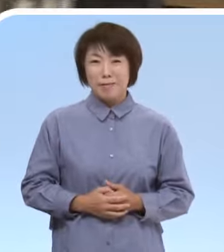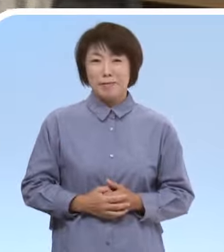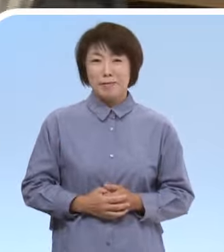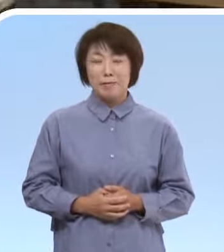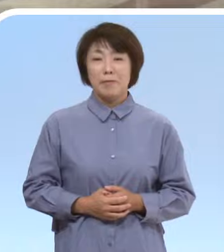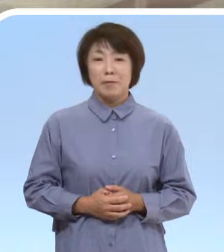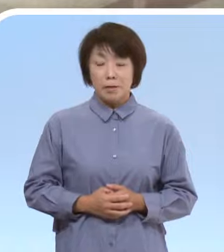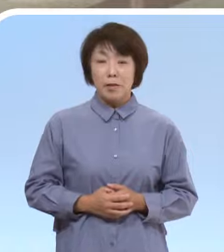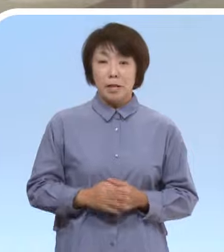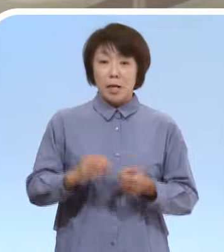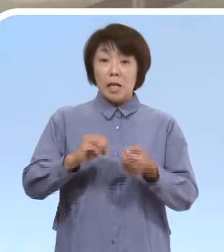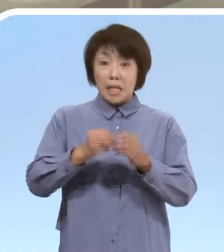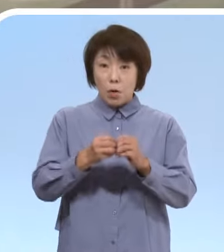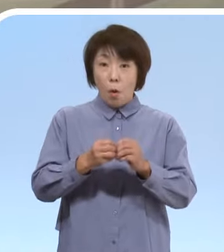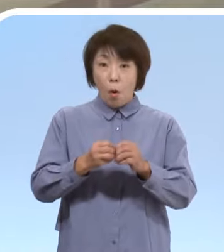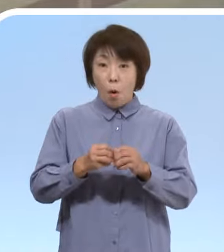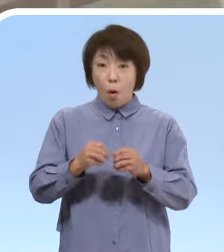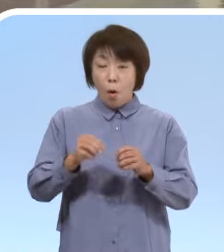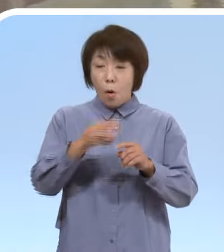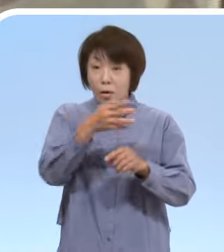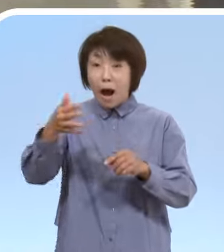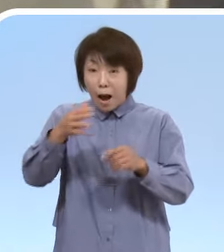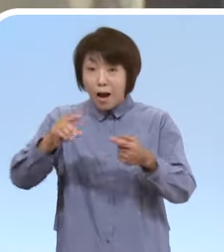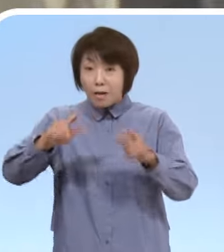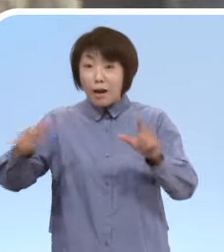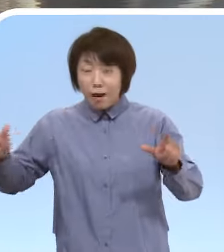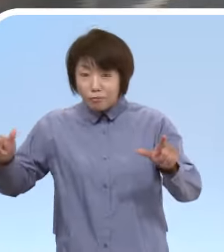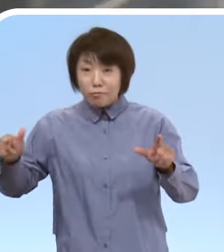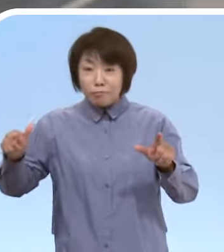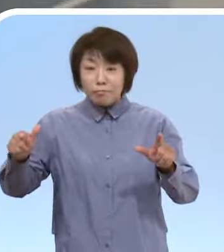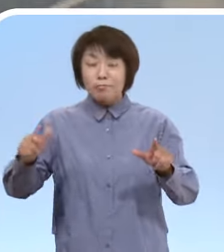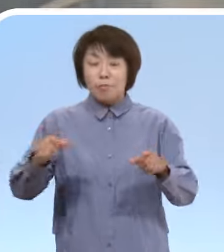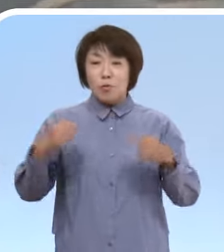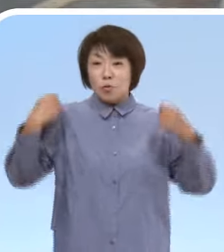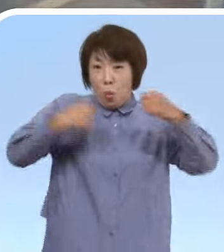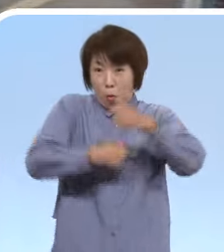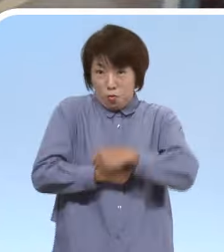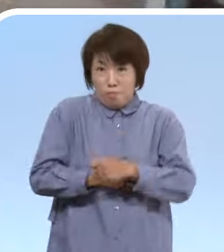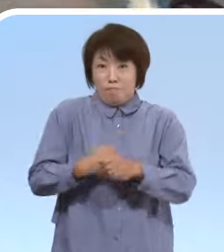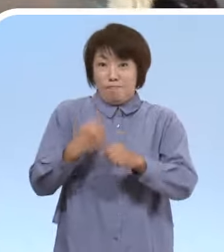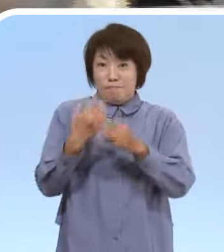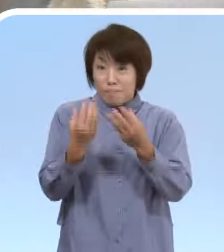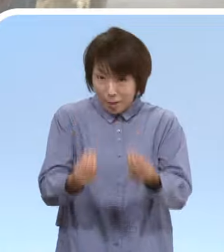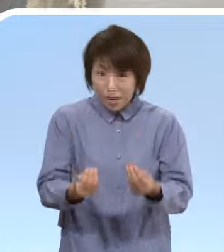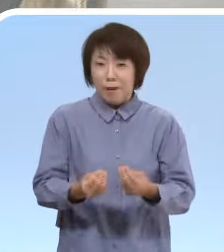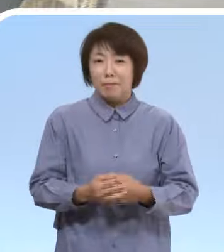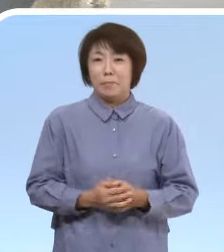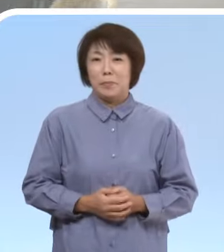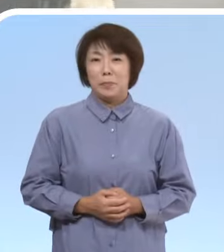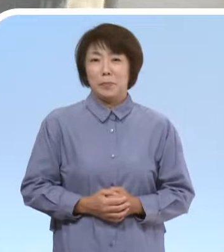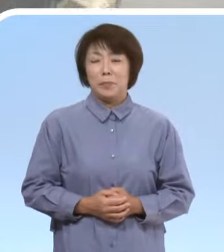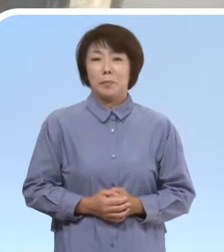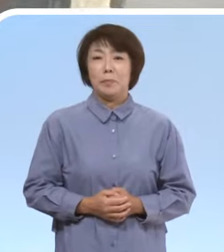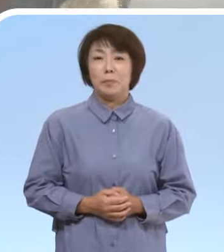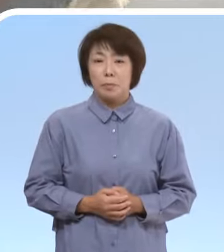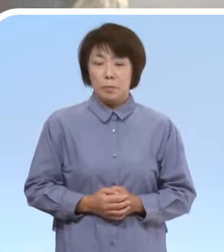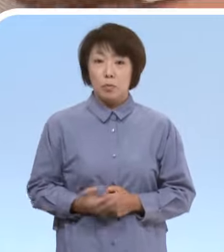い。 色や柄が違う一点物のショールができました。